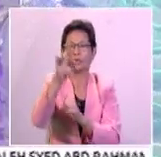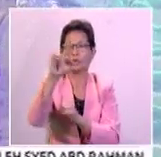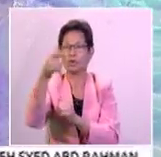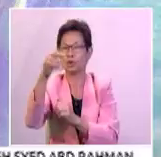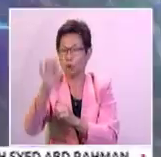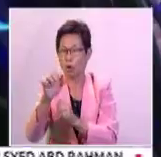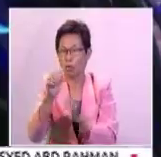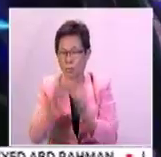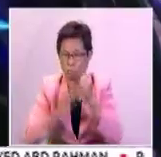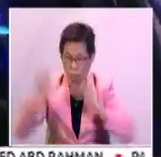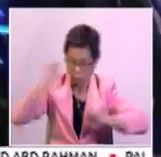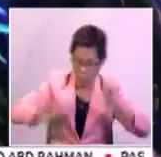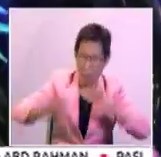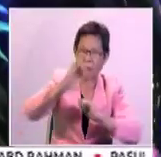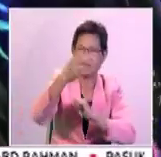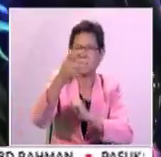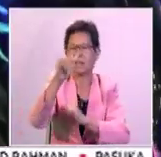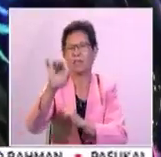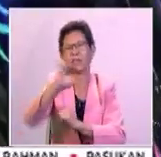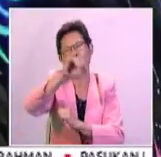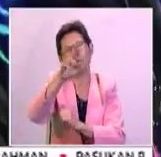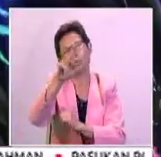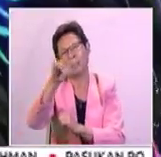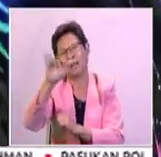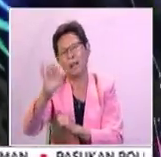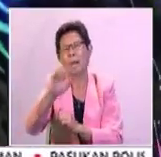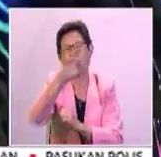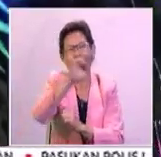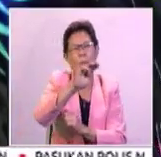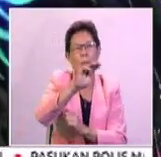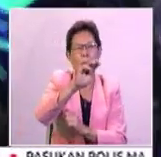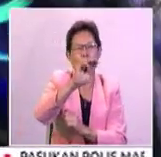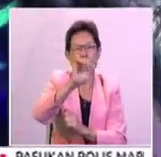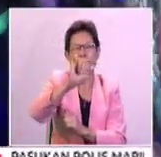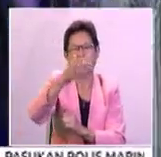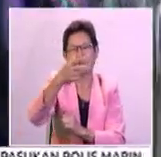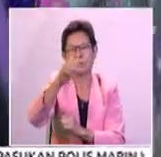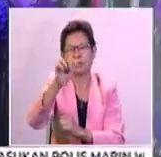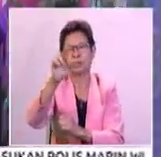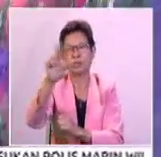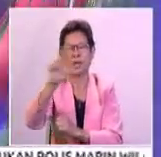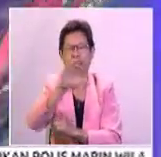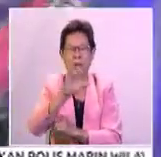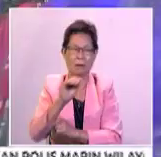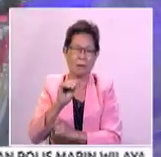Dalin, Shakila Koriri, Julia Ziegler, Mahmud Ali Basha, Zarimin dan Sherry Merlis.